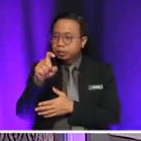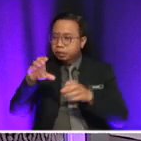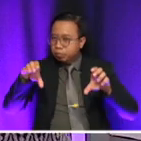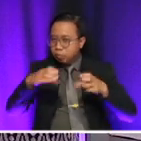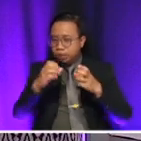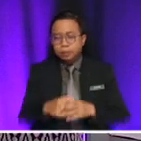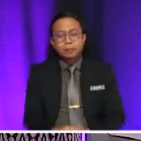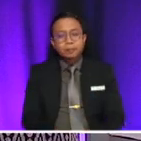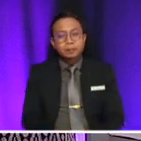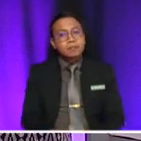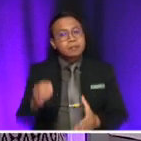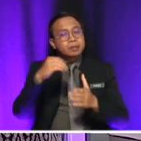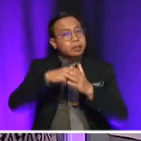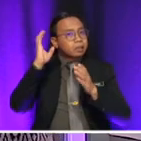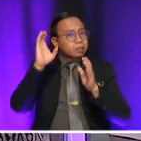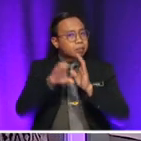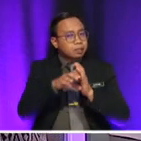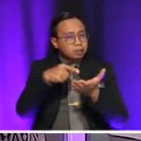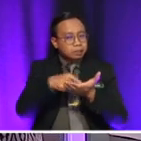pertamanya dalam gambarnya